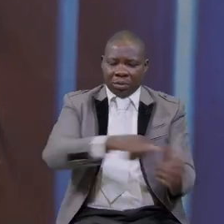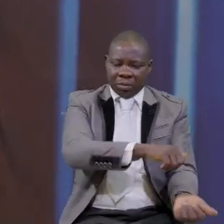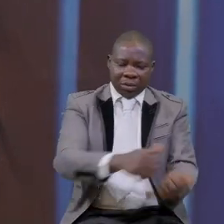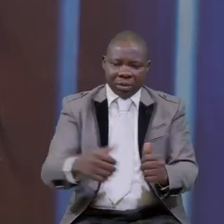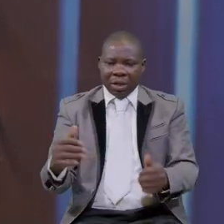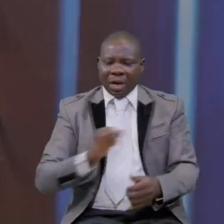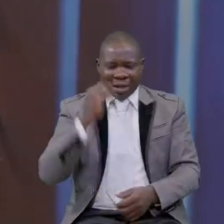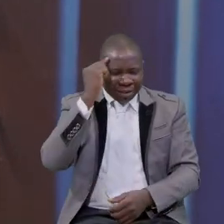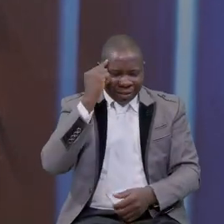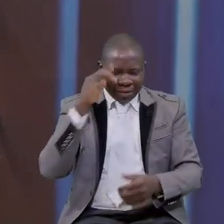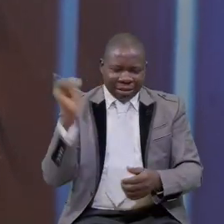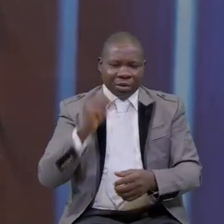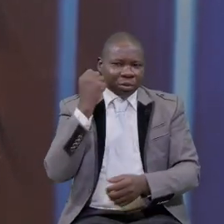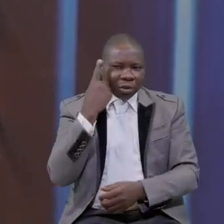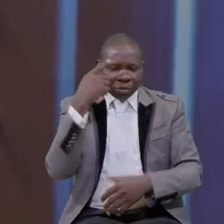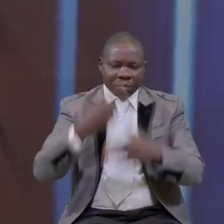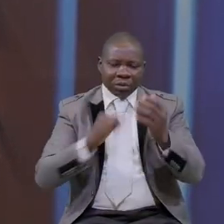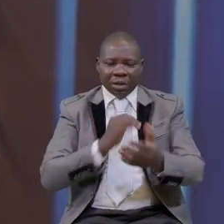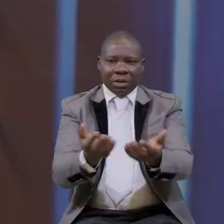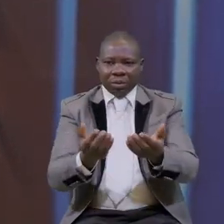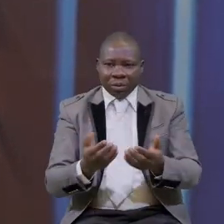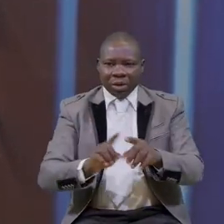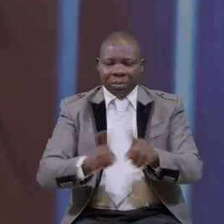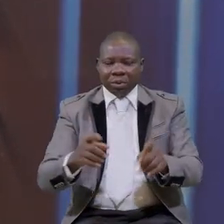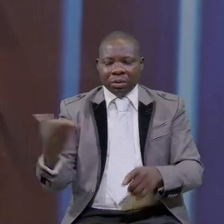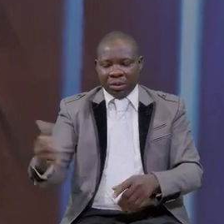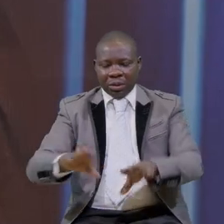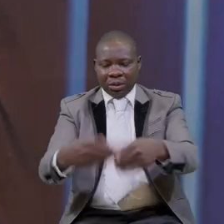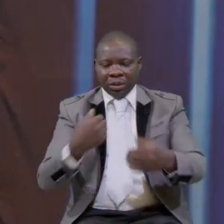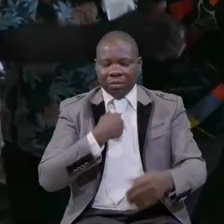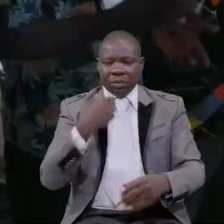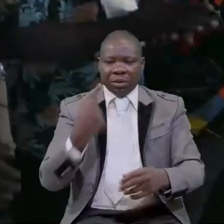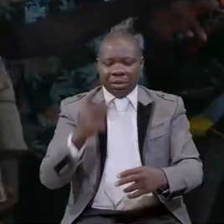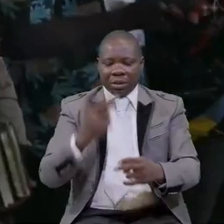je voulais dire. Et moi, ils m'ont donné le nom William.